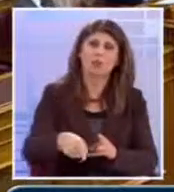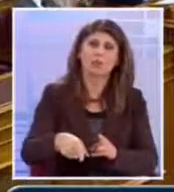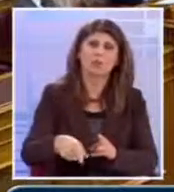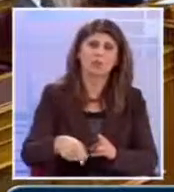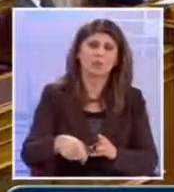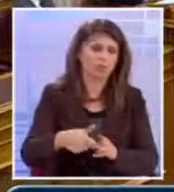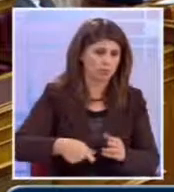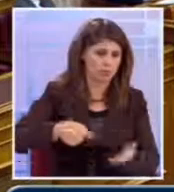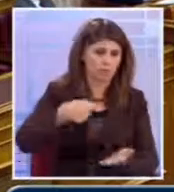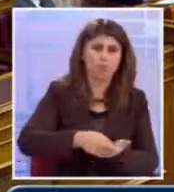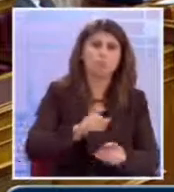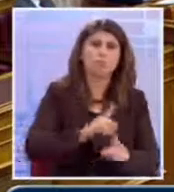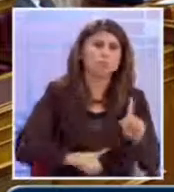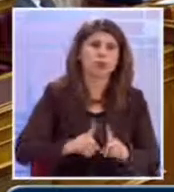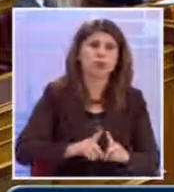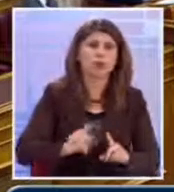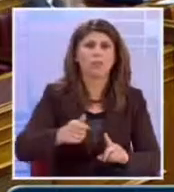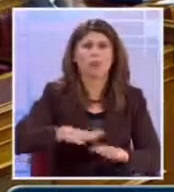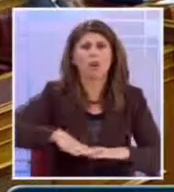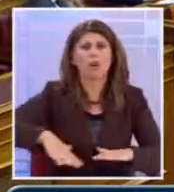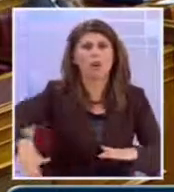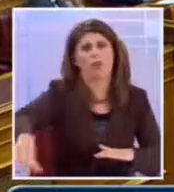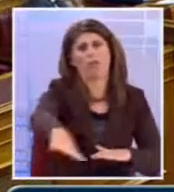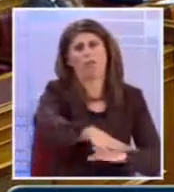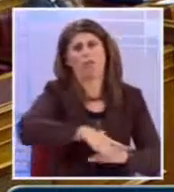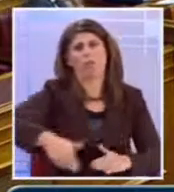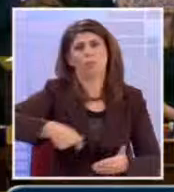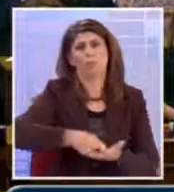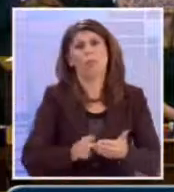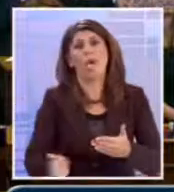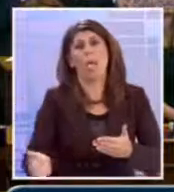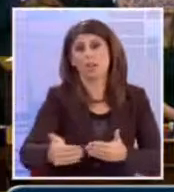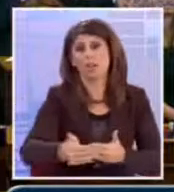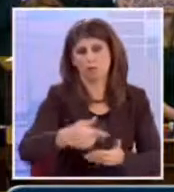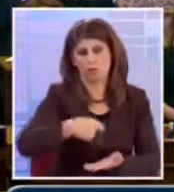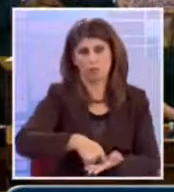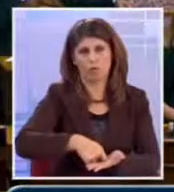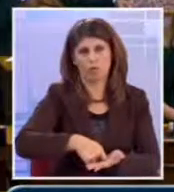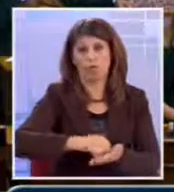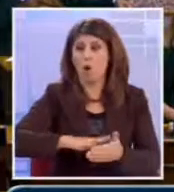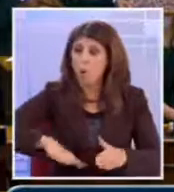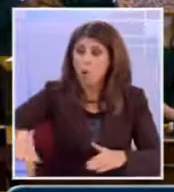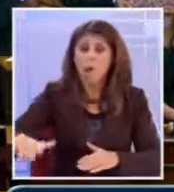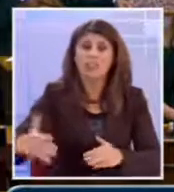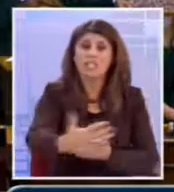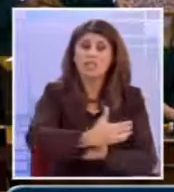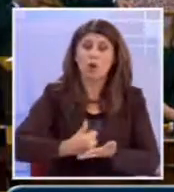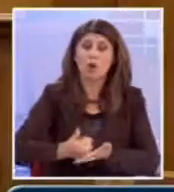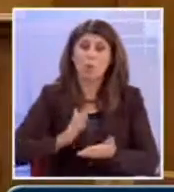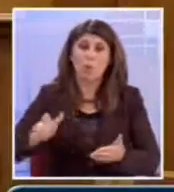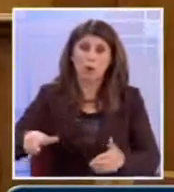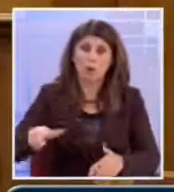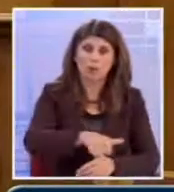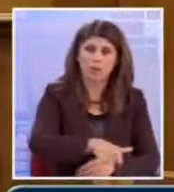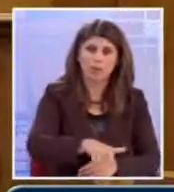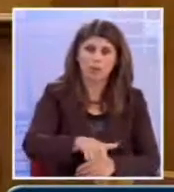πλήττουν τα λαϊκά εισοδήματα. Όλα αυτά την ώρα που τα εισοδήματα των πολιτών έχουν φτάσει